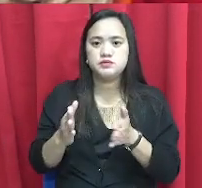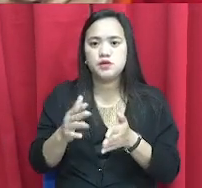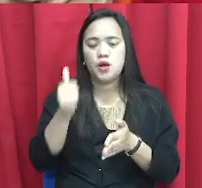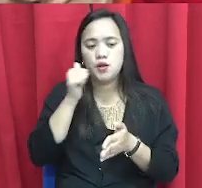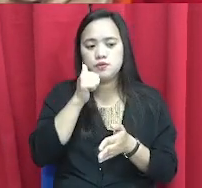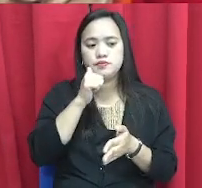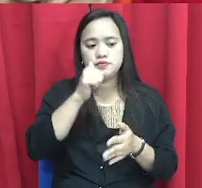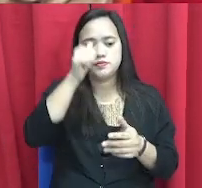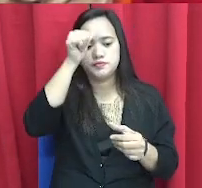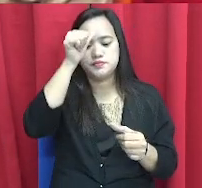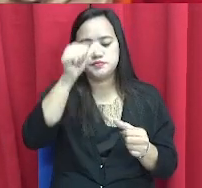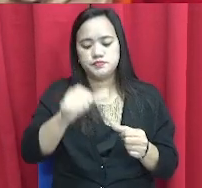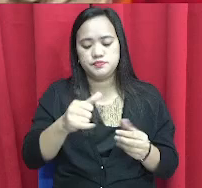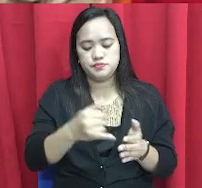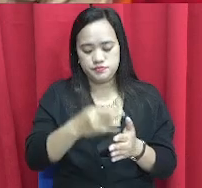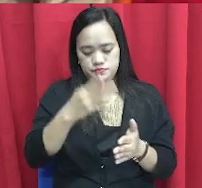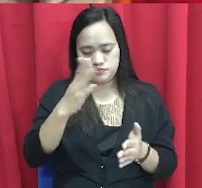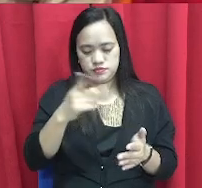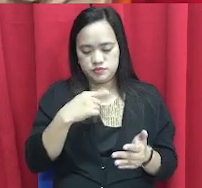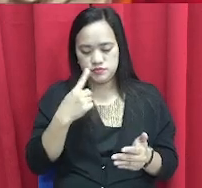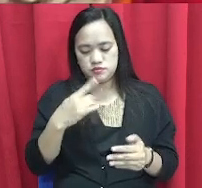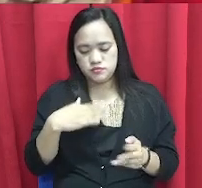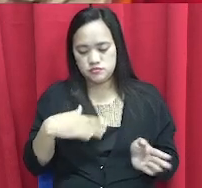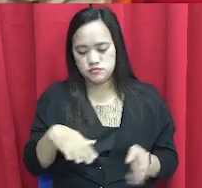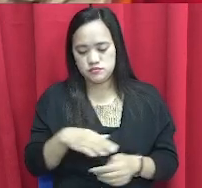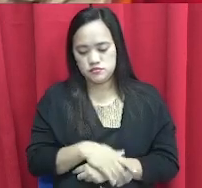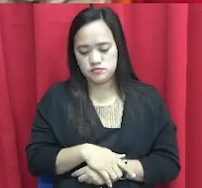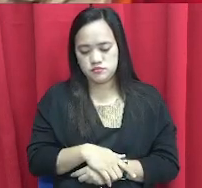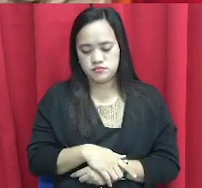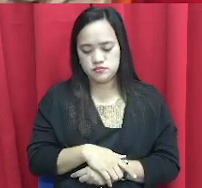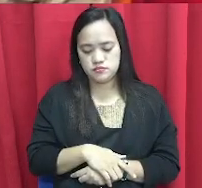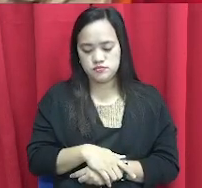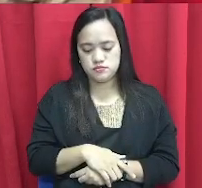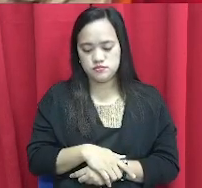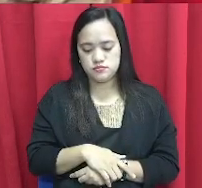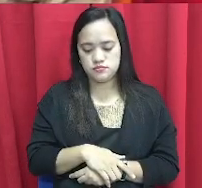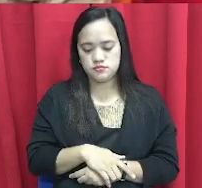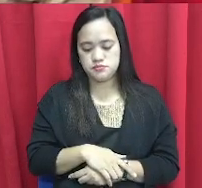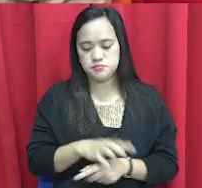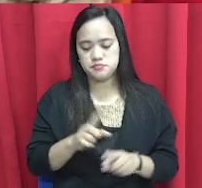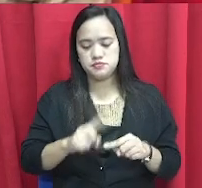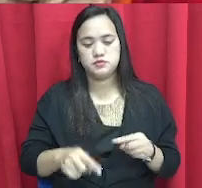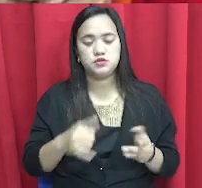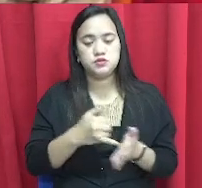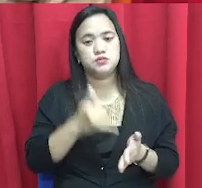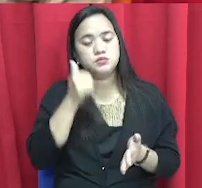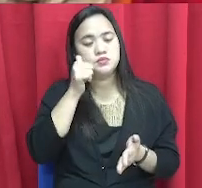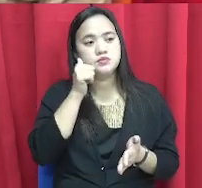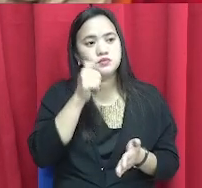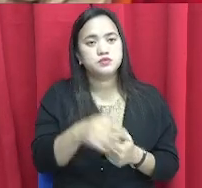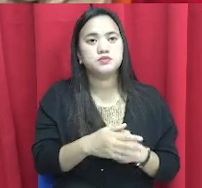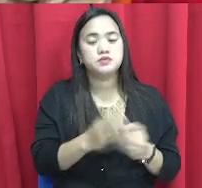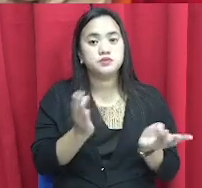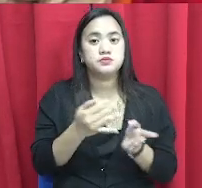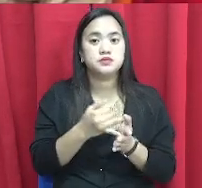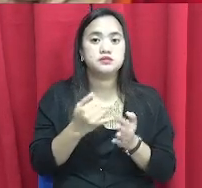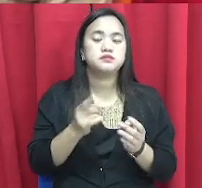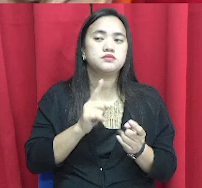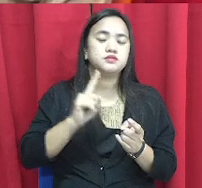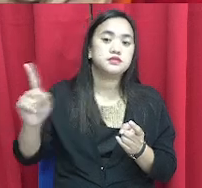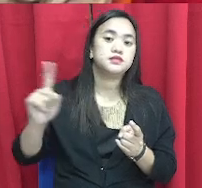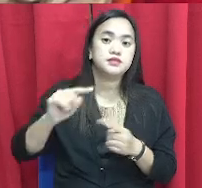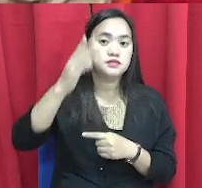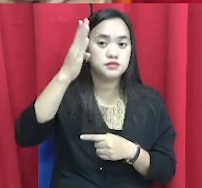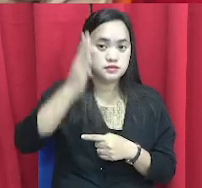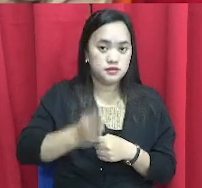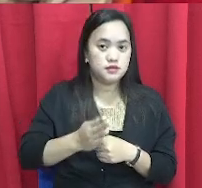Adan yung kumain ng ano eh ng ng prutas eh pero ang balik lagi sa kanya siya Siya ang leader